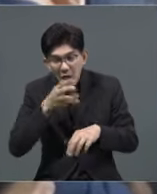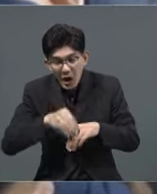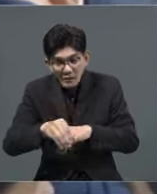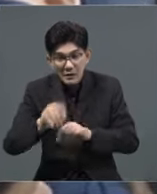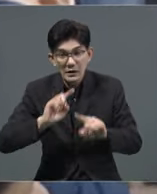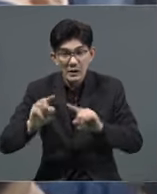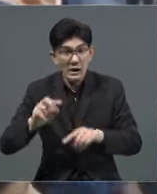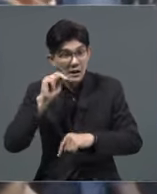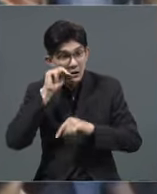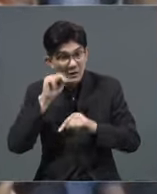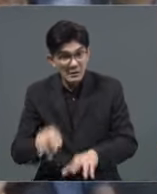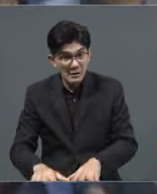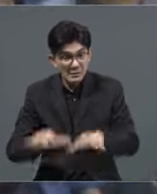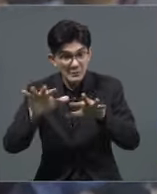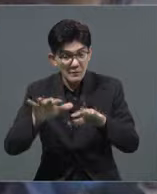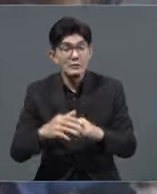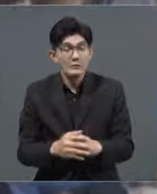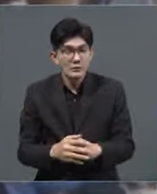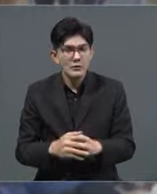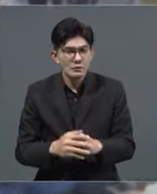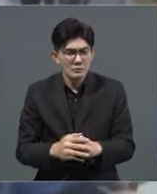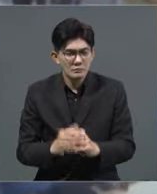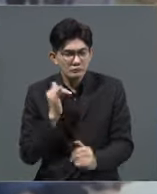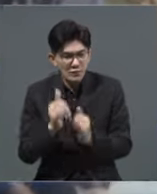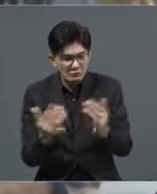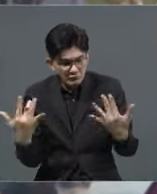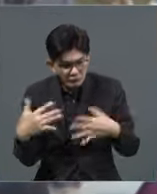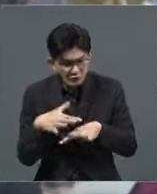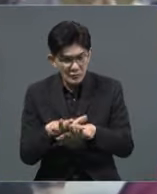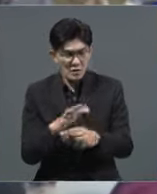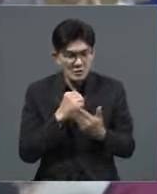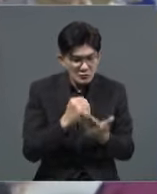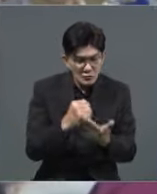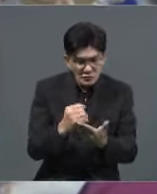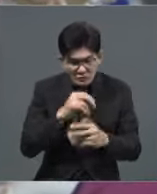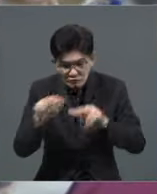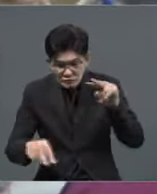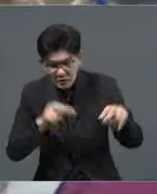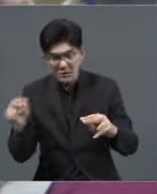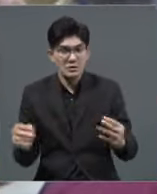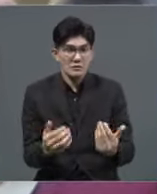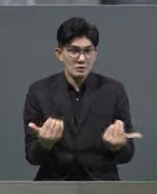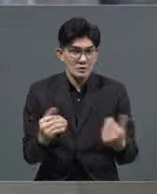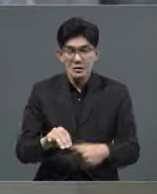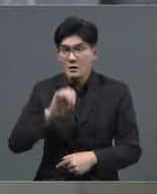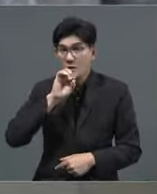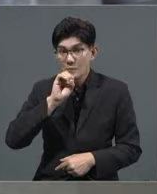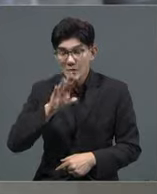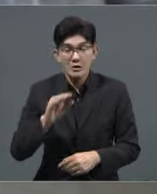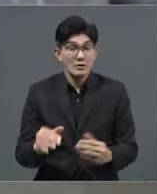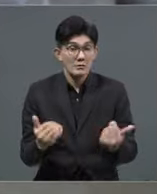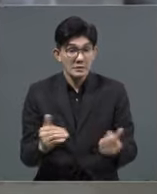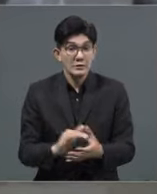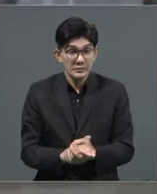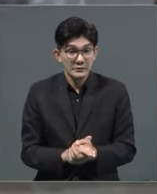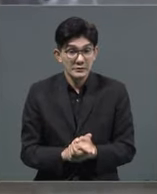ตรก็เสียหายก็เลยมีการประสานกันเนาะค่ะมาลงพื้นที่มายามมาหาพี่น้องมื้อนี้ก็เรียนพี่น้องเนาะความมื้อนี้ถ้าอยู่ข้างล่